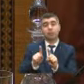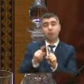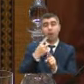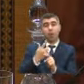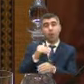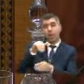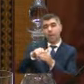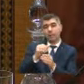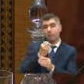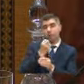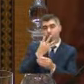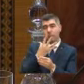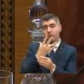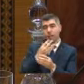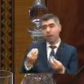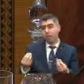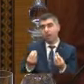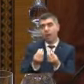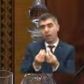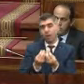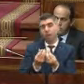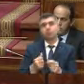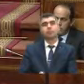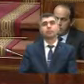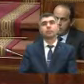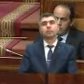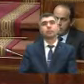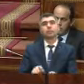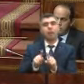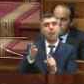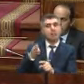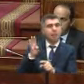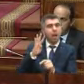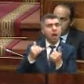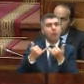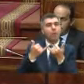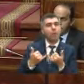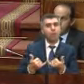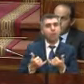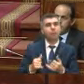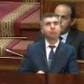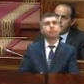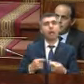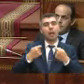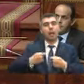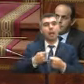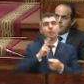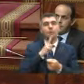في مع فريقي الاشتراكي أن نسمع منكم اليوم سيد رئيس